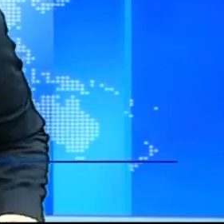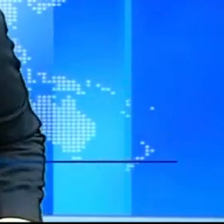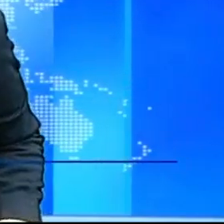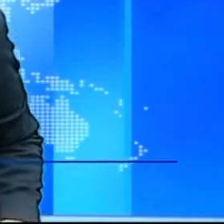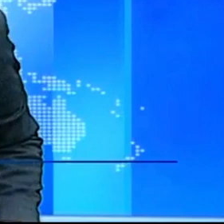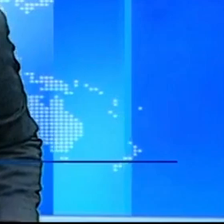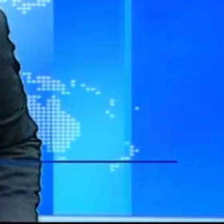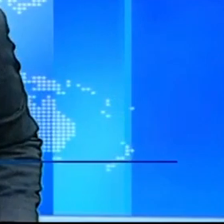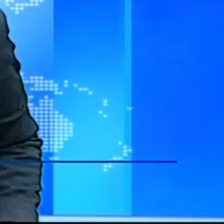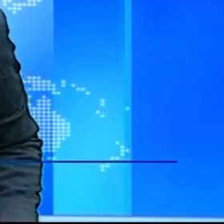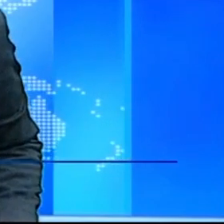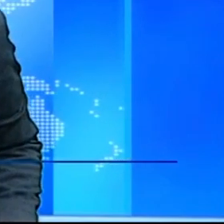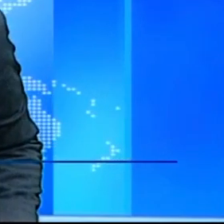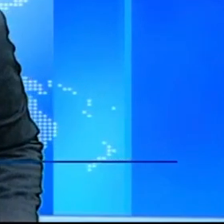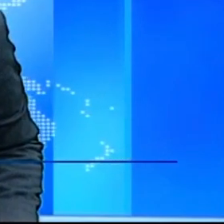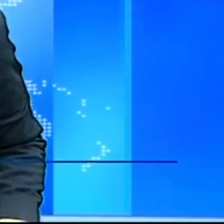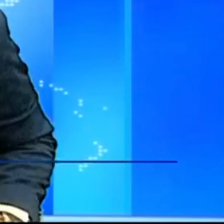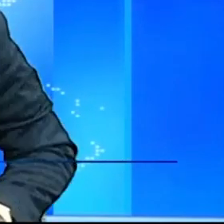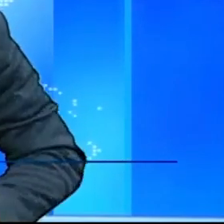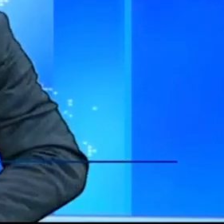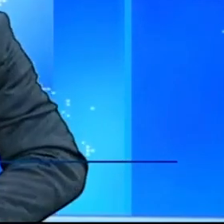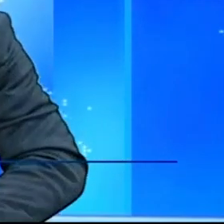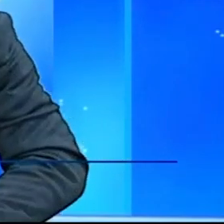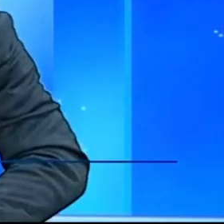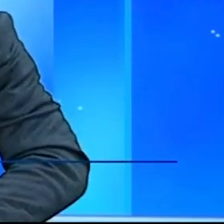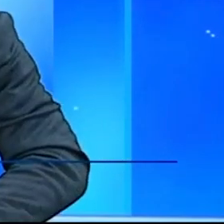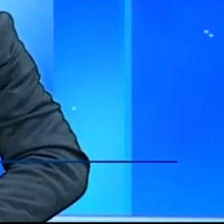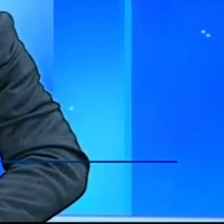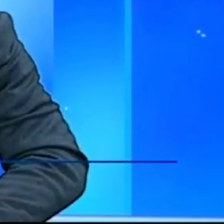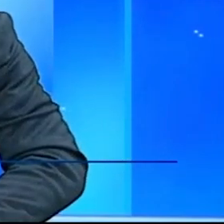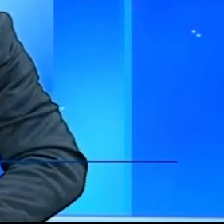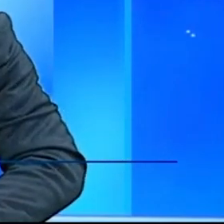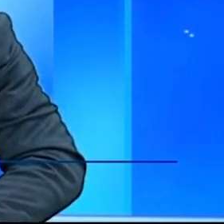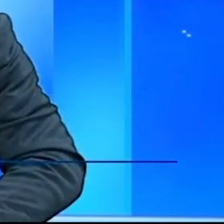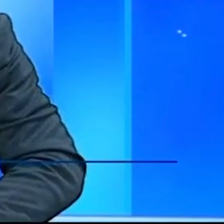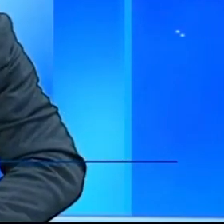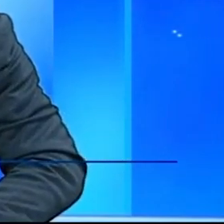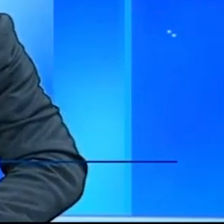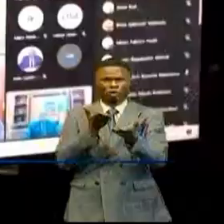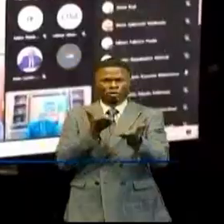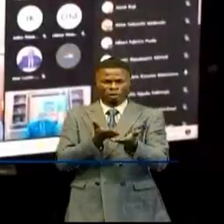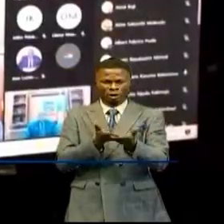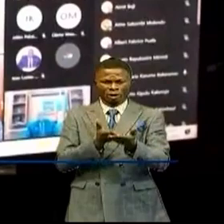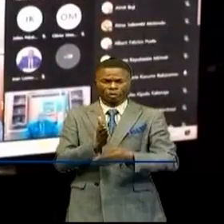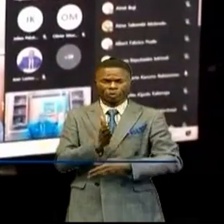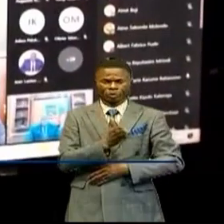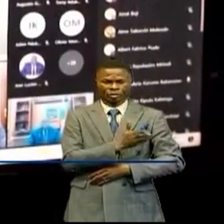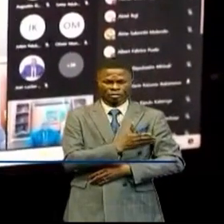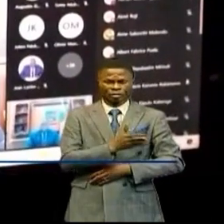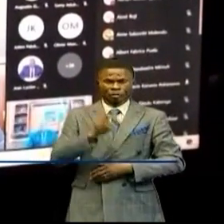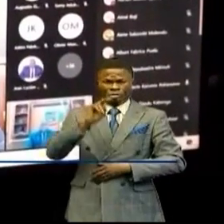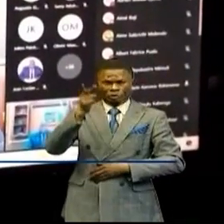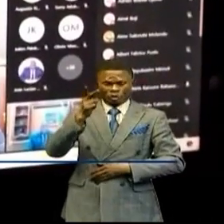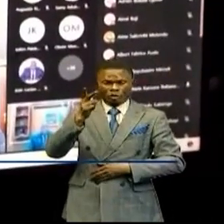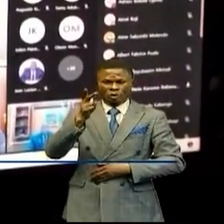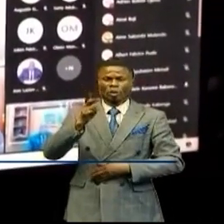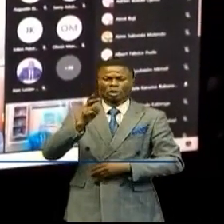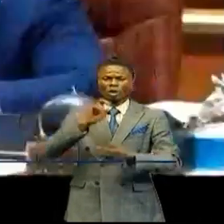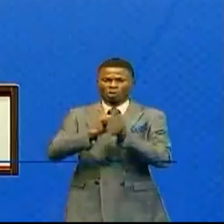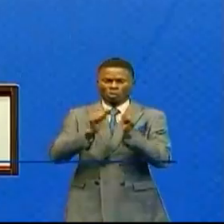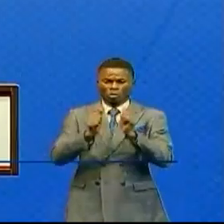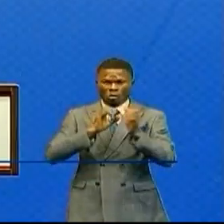des ministres avec le porte parole du gouvernement patrick mondiale ya les deuxième point de la